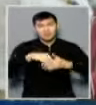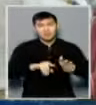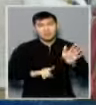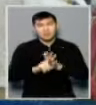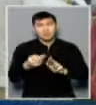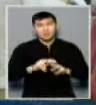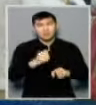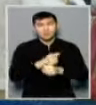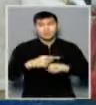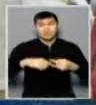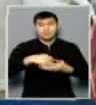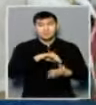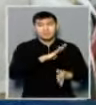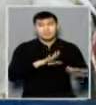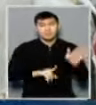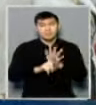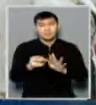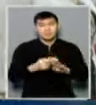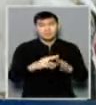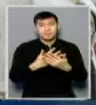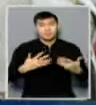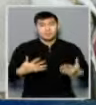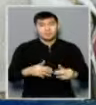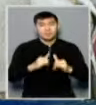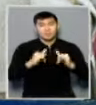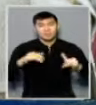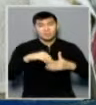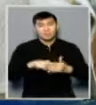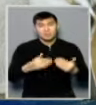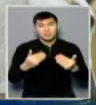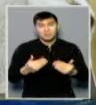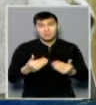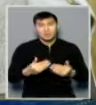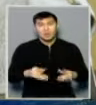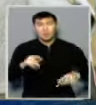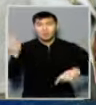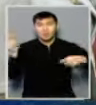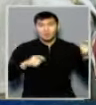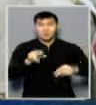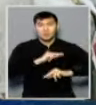айғақтайтын мақсаты осы болып табылатын үлкен форум өтті. Бұл форум жұмысына